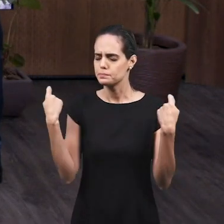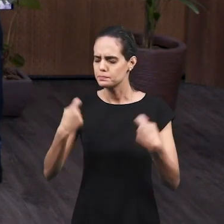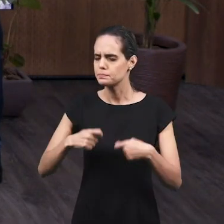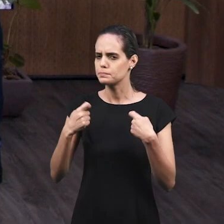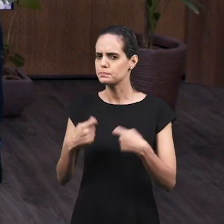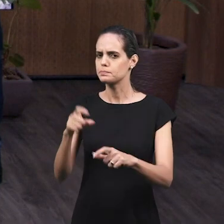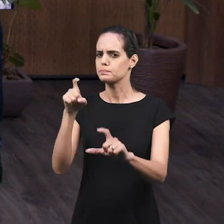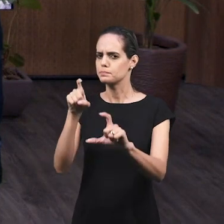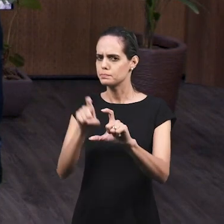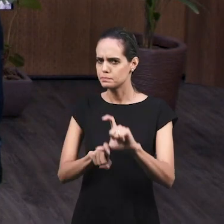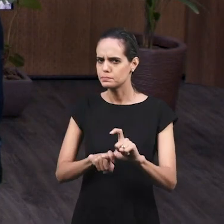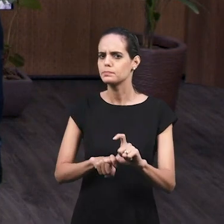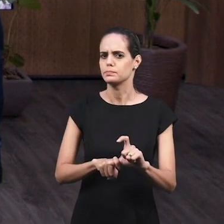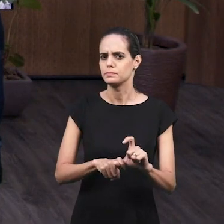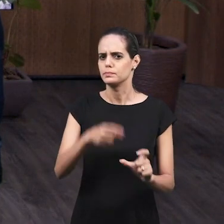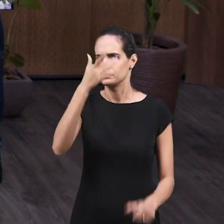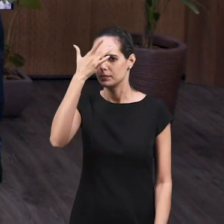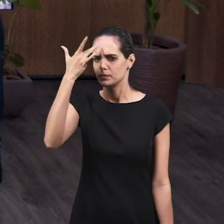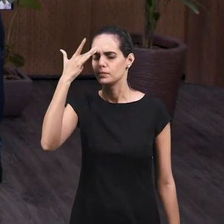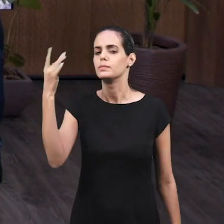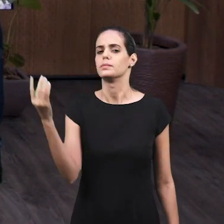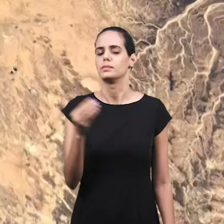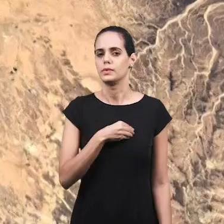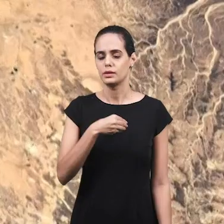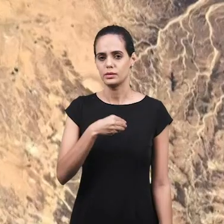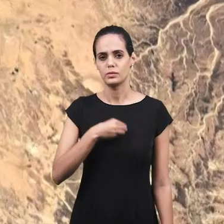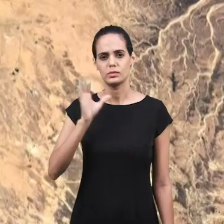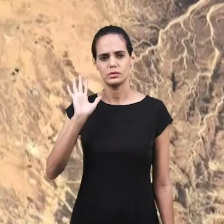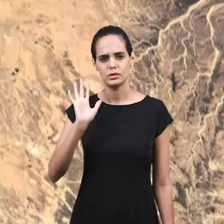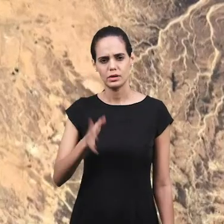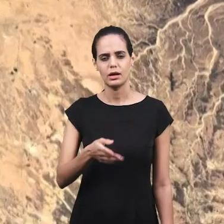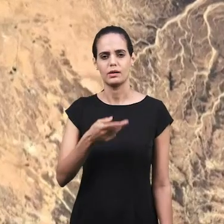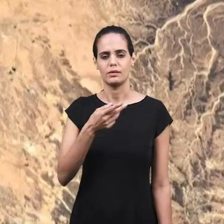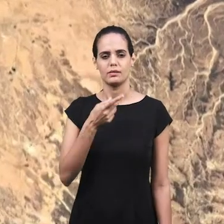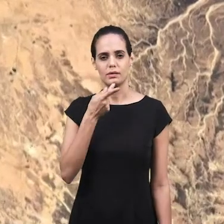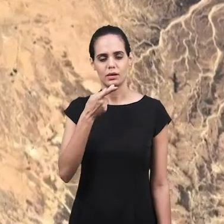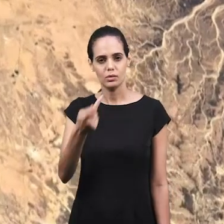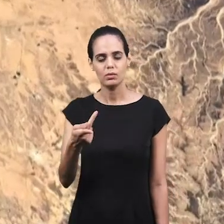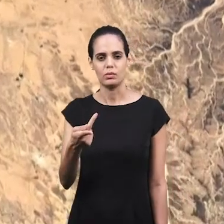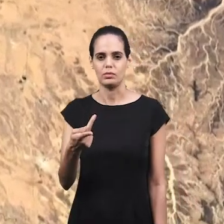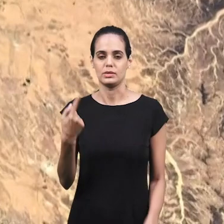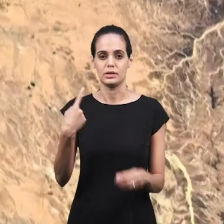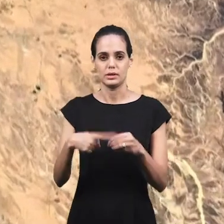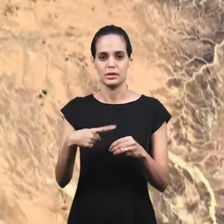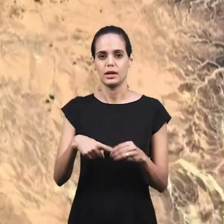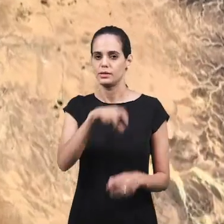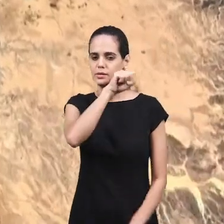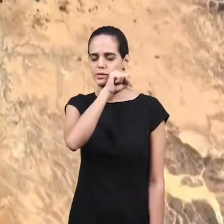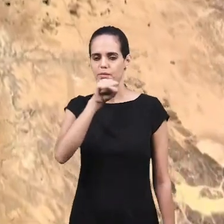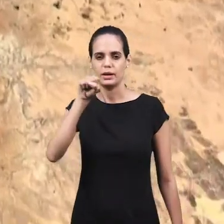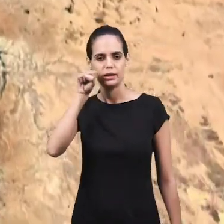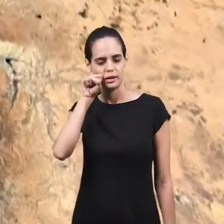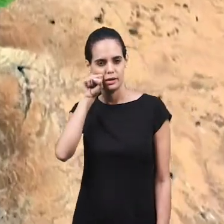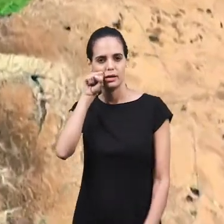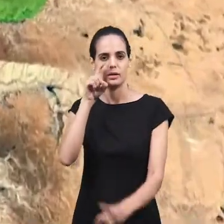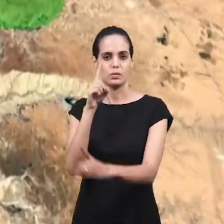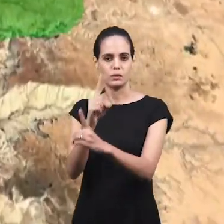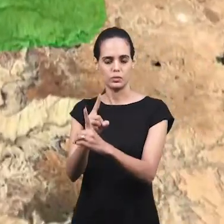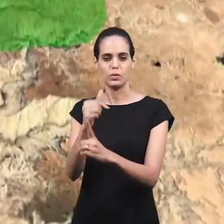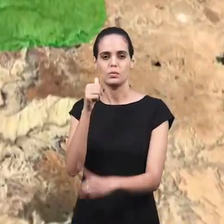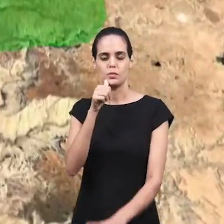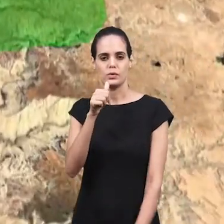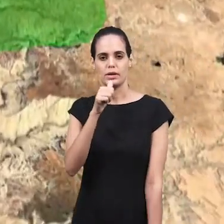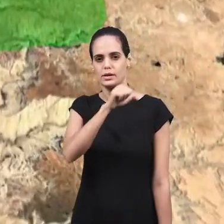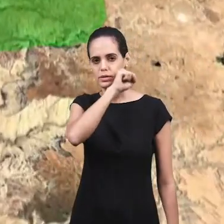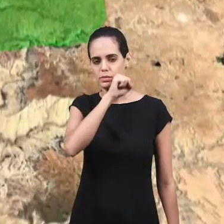hommes, avec le pécheur, avec les nécessiteux, et quelques-uns ont été déjà cités dans la programmation. Il est vrai, Samarie, la rencontre